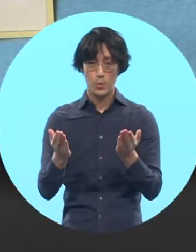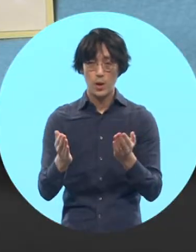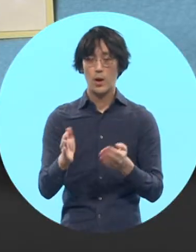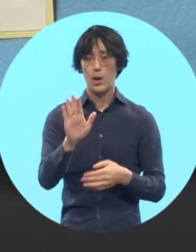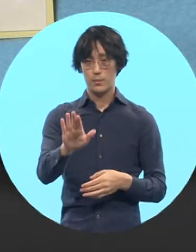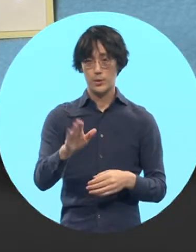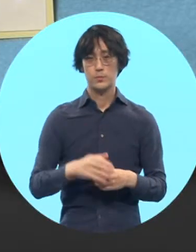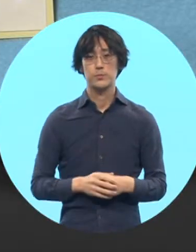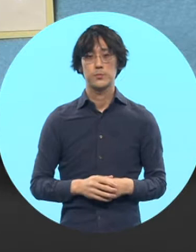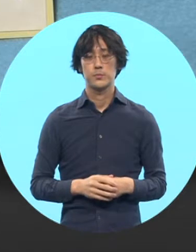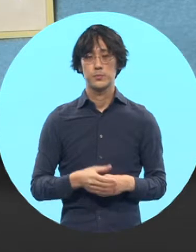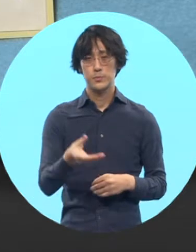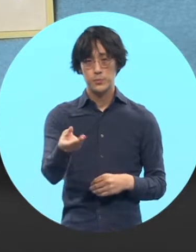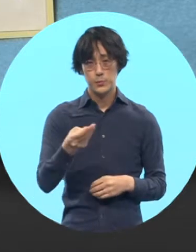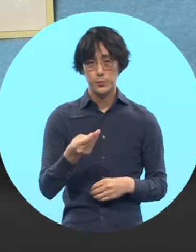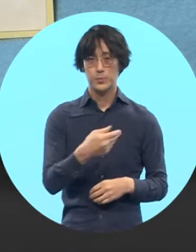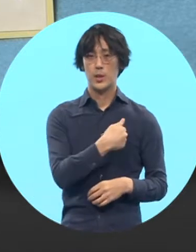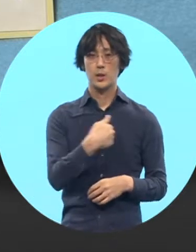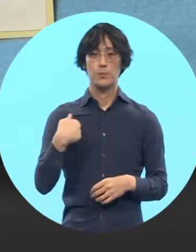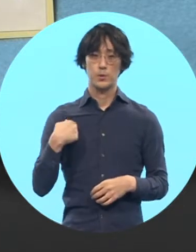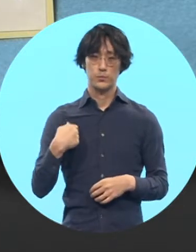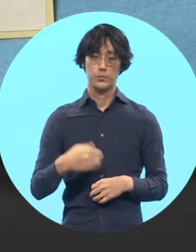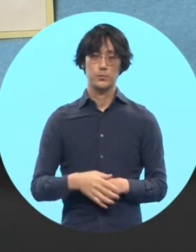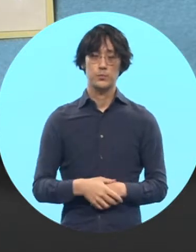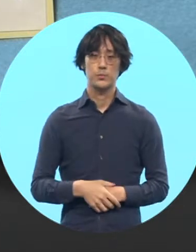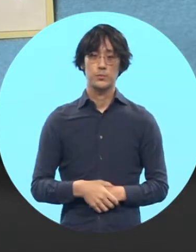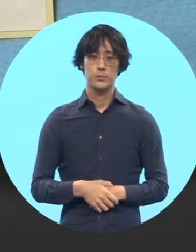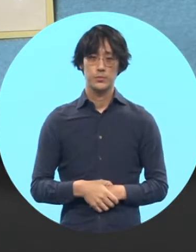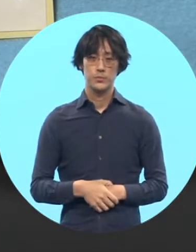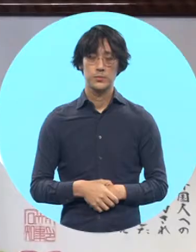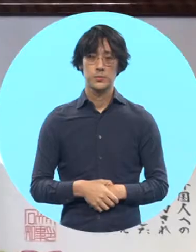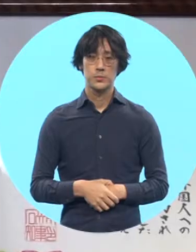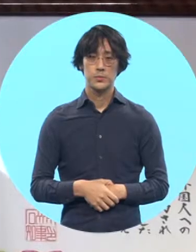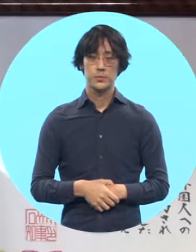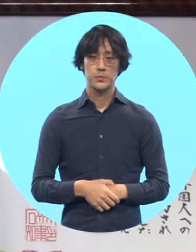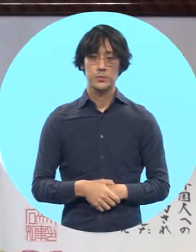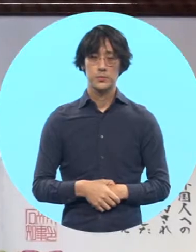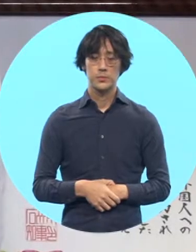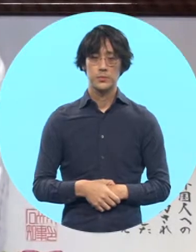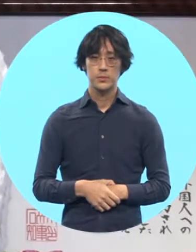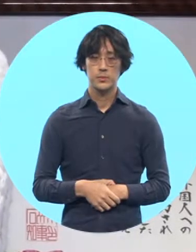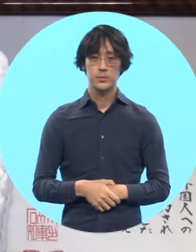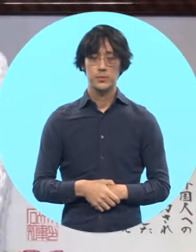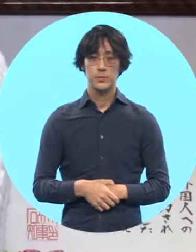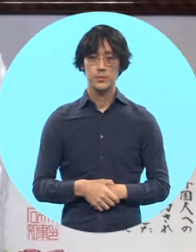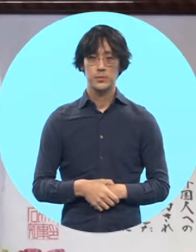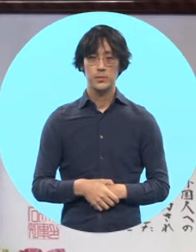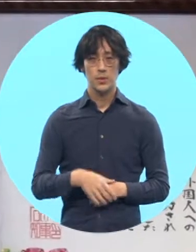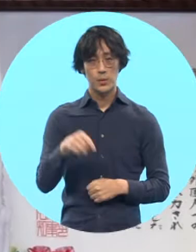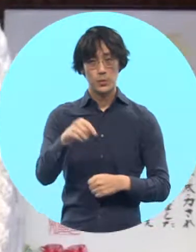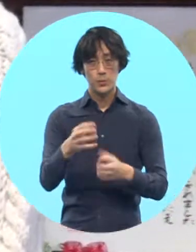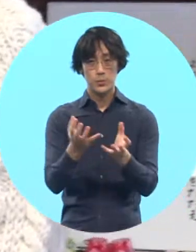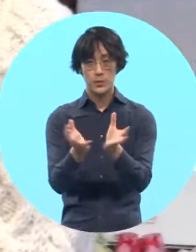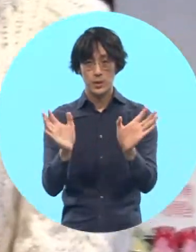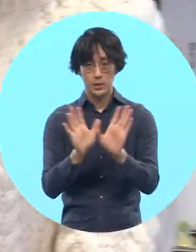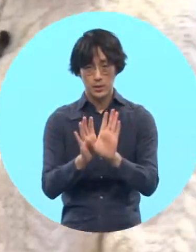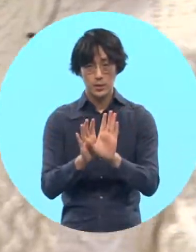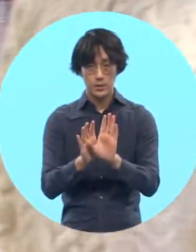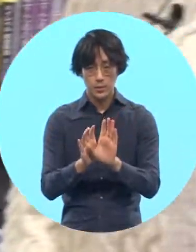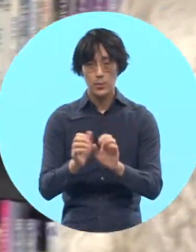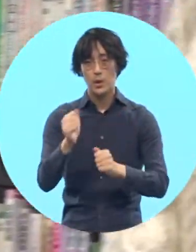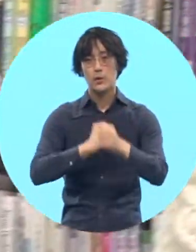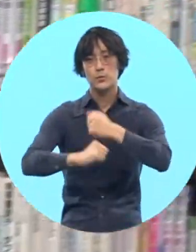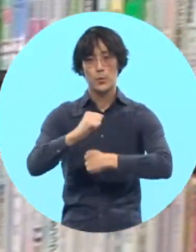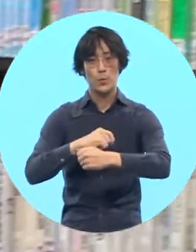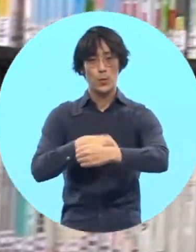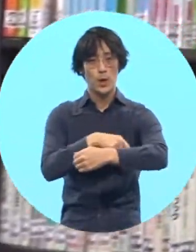りることもできますのでお貸ししております。 では金沢国際交流財団ではどういった事業を